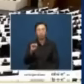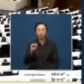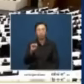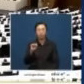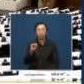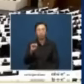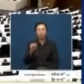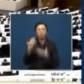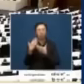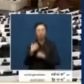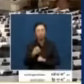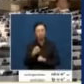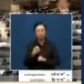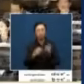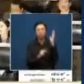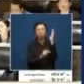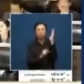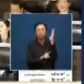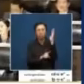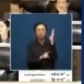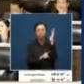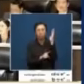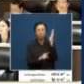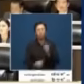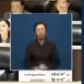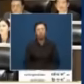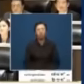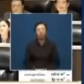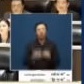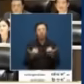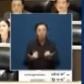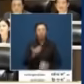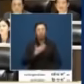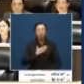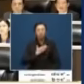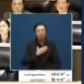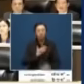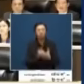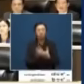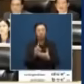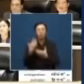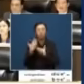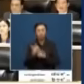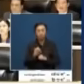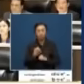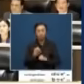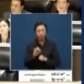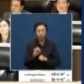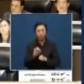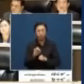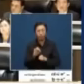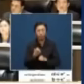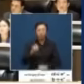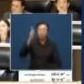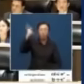อนแต่ถ้าจะต้องลงมติจริงๆคุณวราวุฒิบอกไม่มีปัญหาก็เข้าใจนะครับว่าสถานการณ์ตอนนี้มันเป็นยังไงบ้างแล้วก็เรื่องการชุมนุ